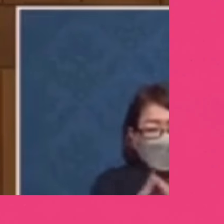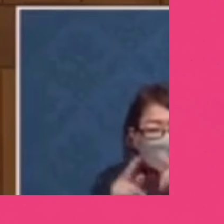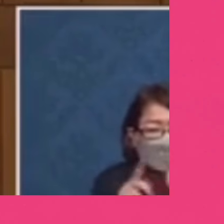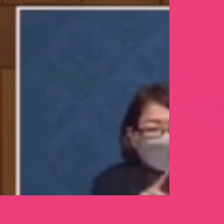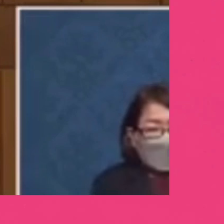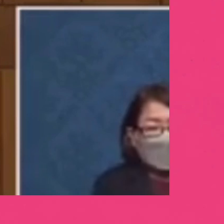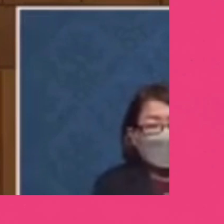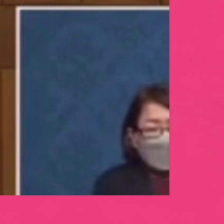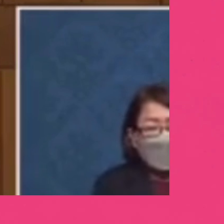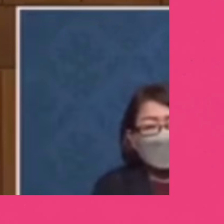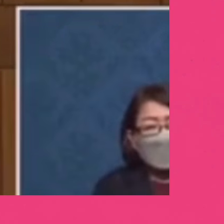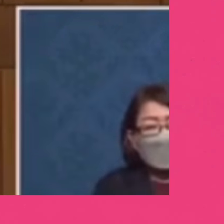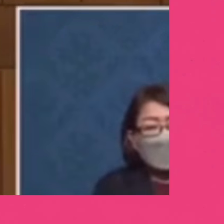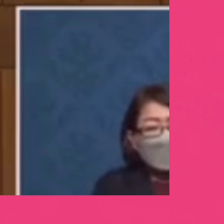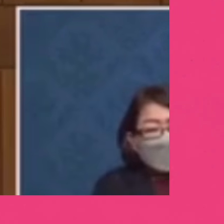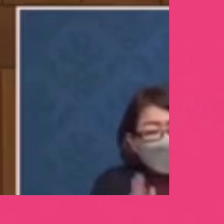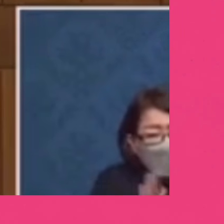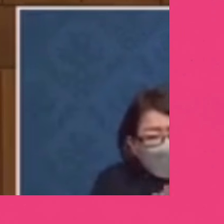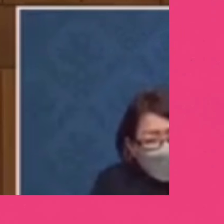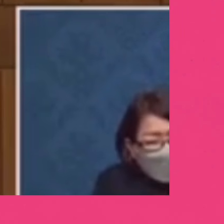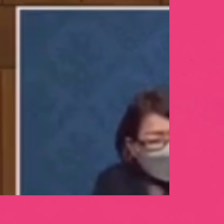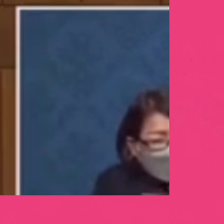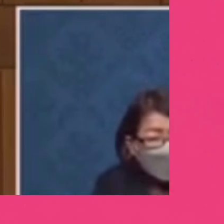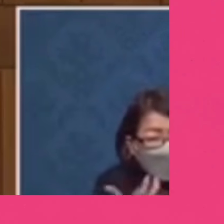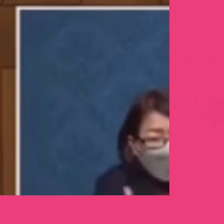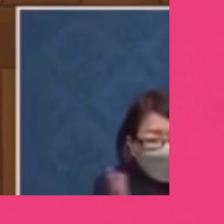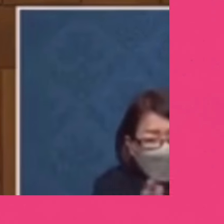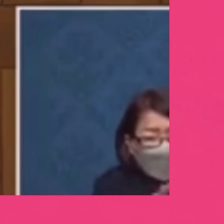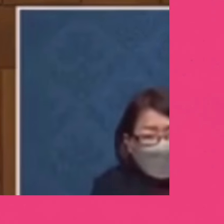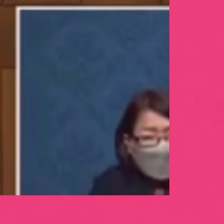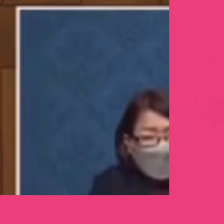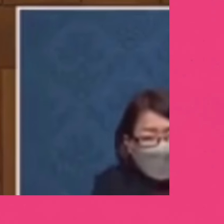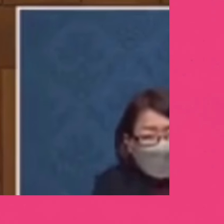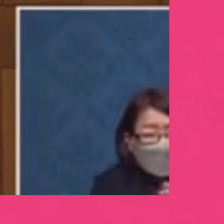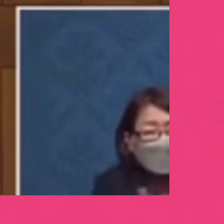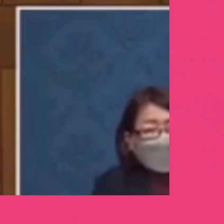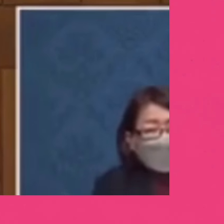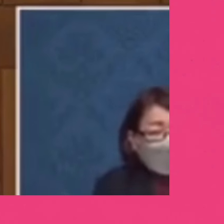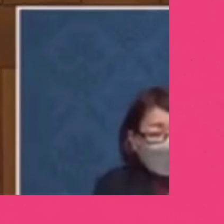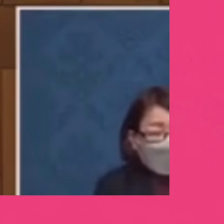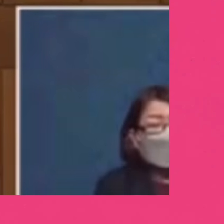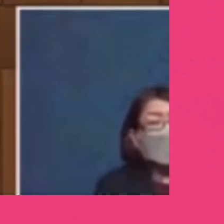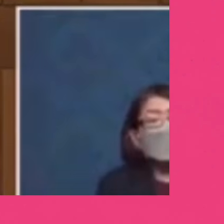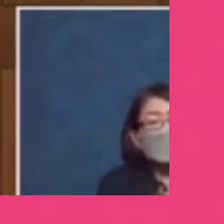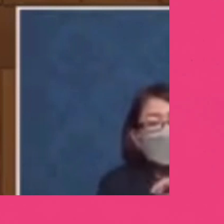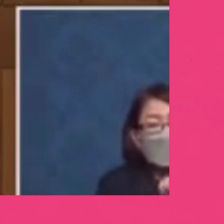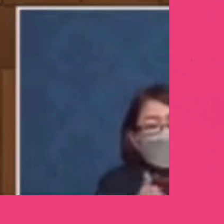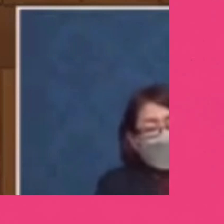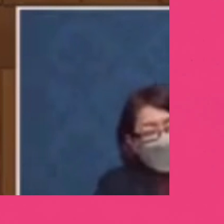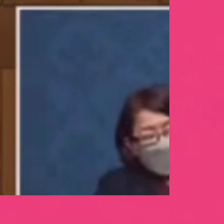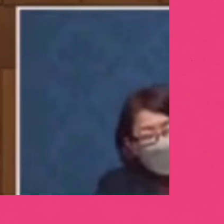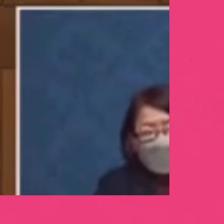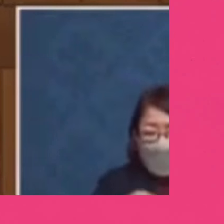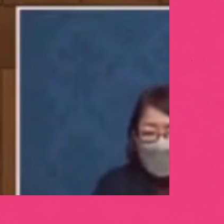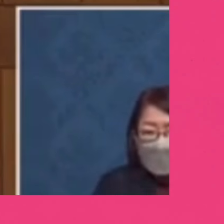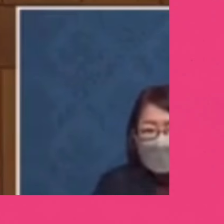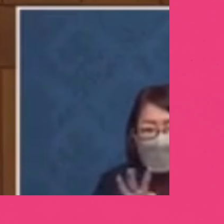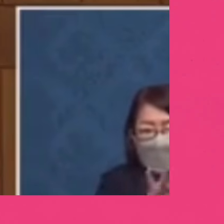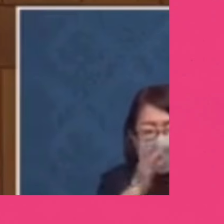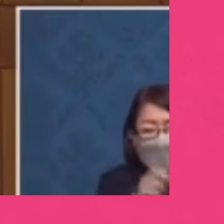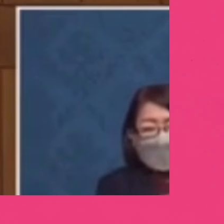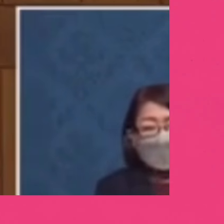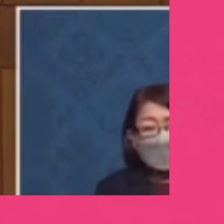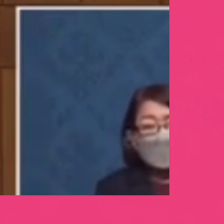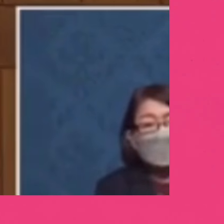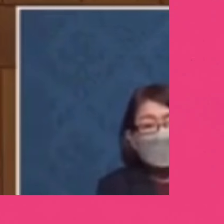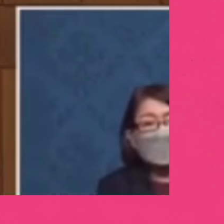การลักลอบการค้าสินค้าชายแดนนะครับแล้วก็ช่วยเหลือภัยพิบัตินะครับแล้วก็วันนี้ก็ช่วยเหลือเรื่องโ